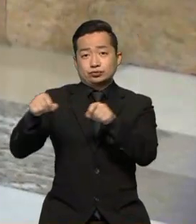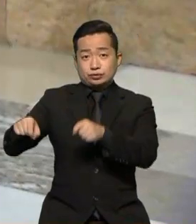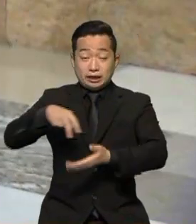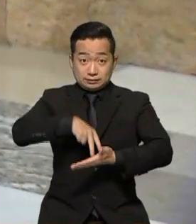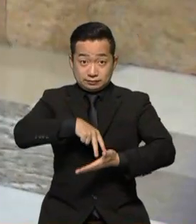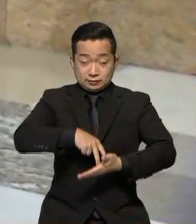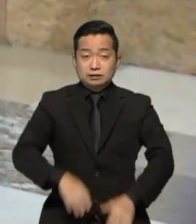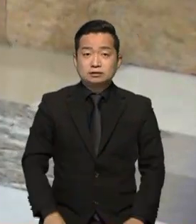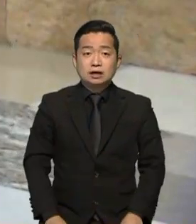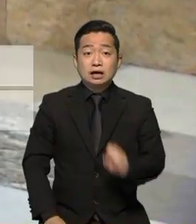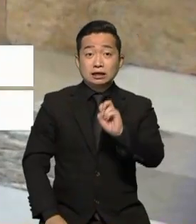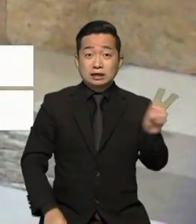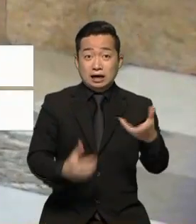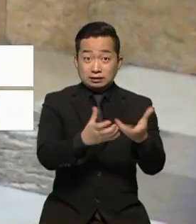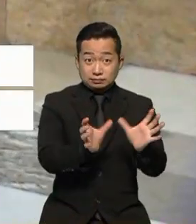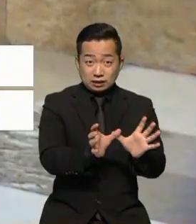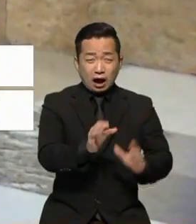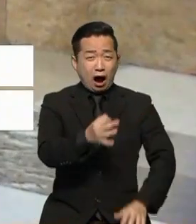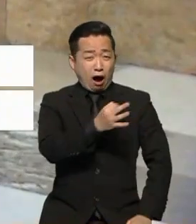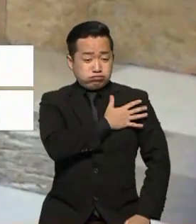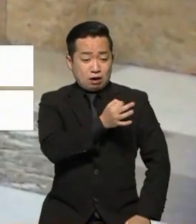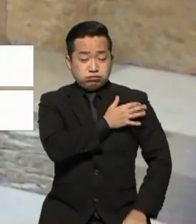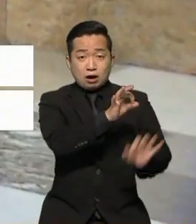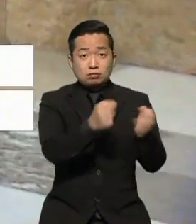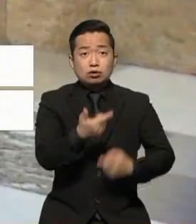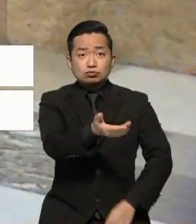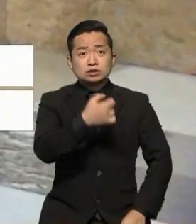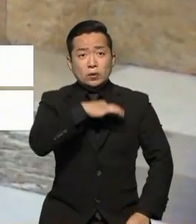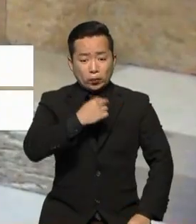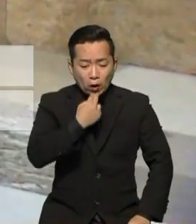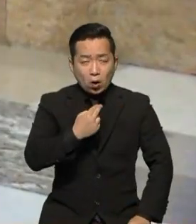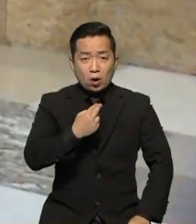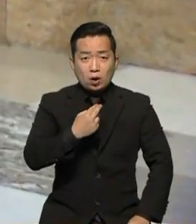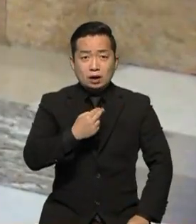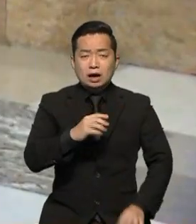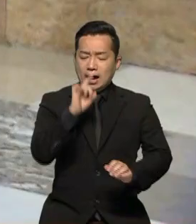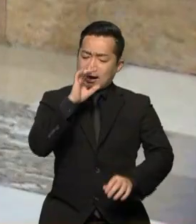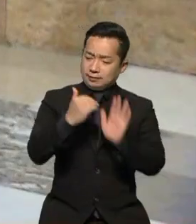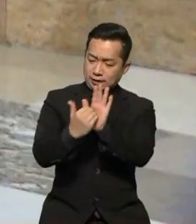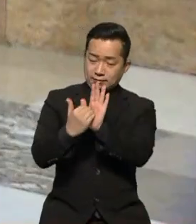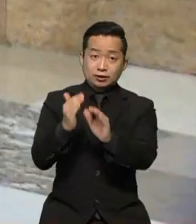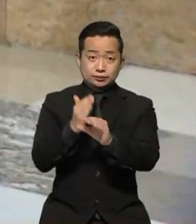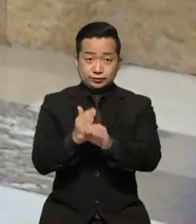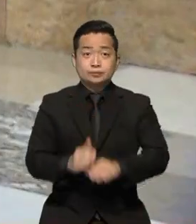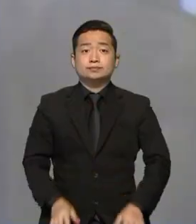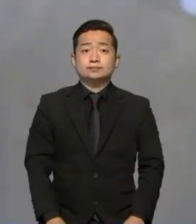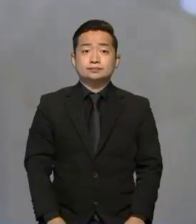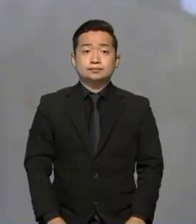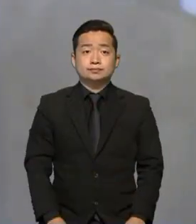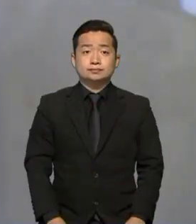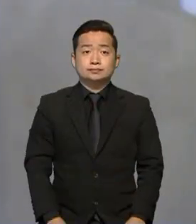입장인데 야당은 초부자 감사라며 인하는 있을 수 없다고 맞섰습니다.